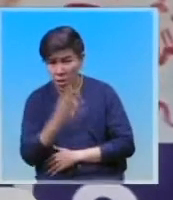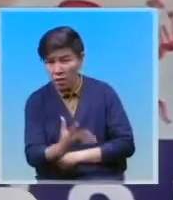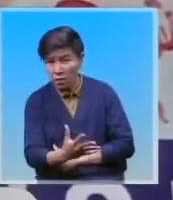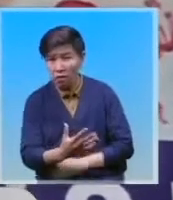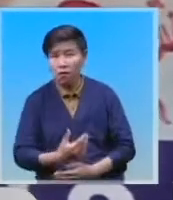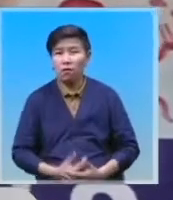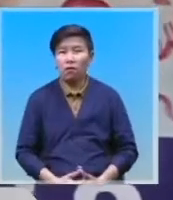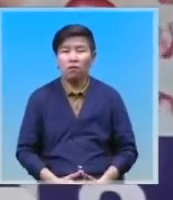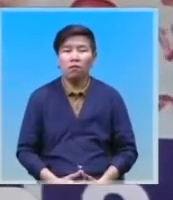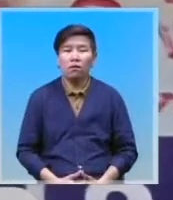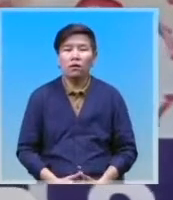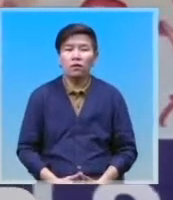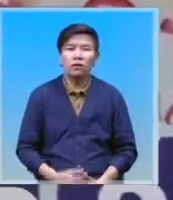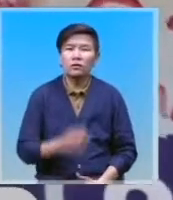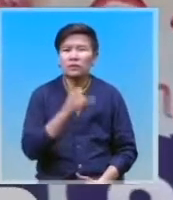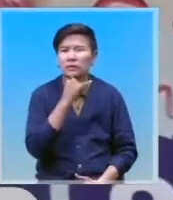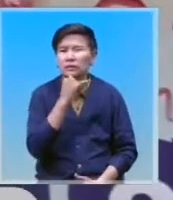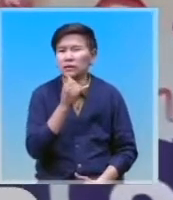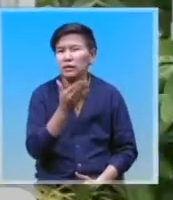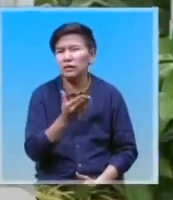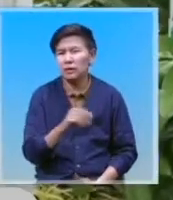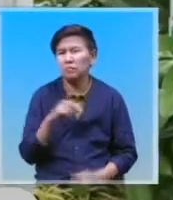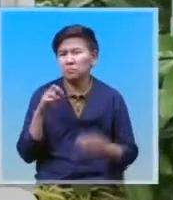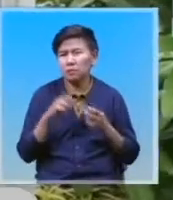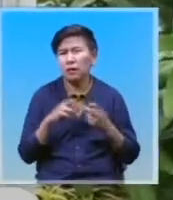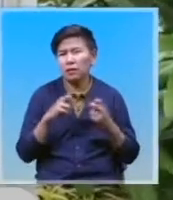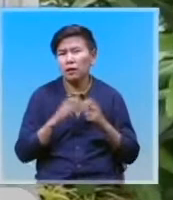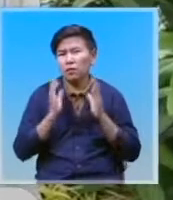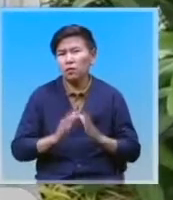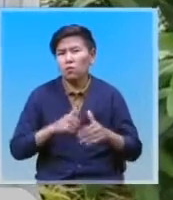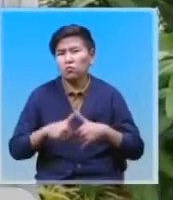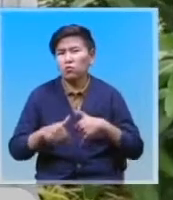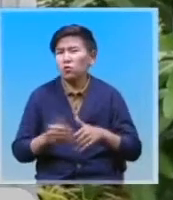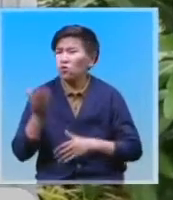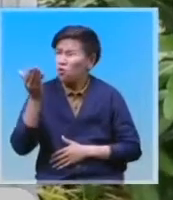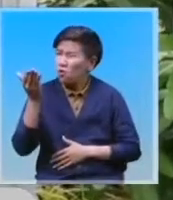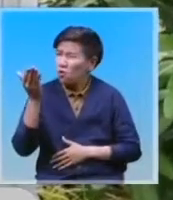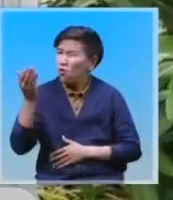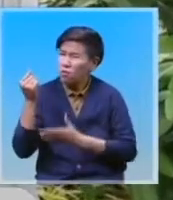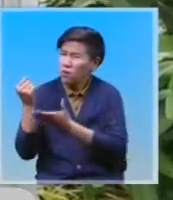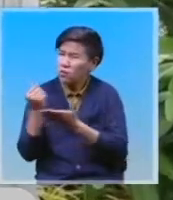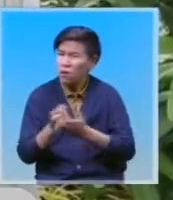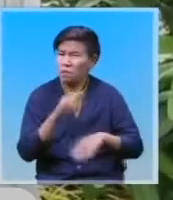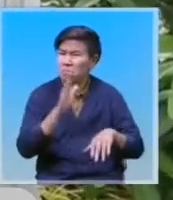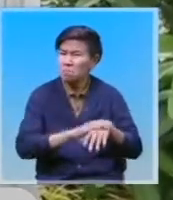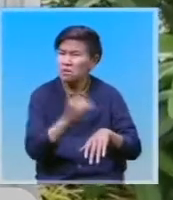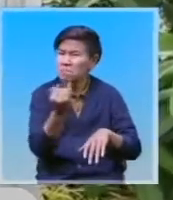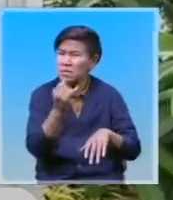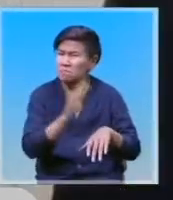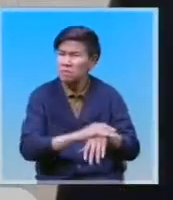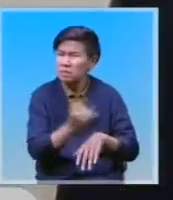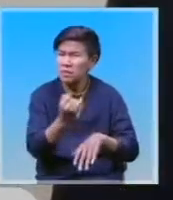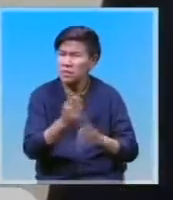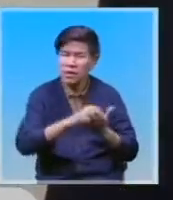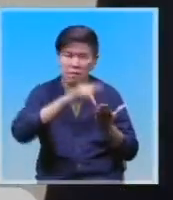ครับอ ันนี้ต่างกันเลยค่ะอันนี้ไม่สวยงาม อันนี้เป็นปัญหาที่ประชาชนร้องเรียนมาบอกว่าโอ้มีคนมือบอลใช้ปากกาเม